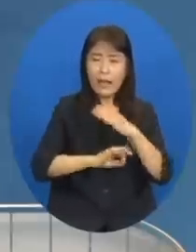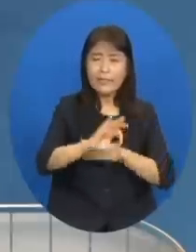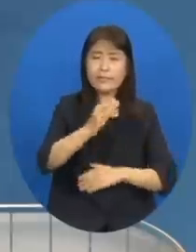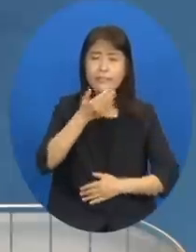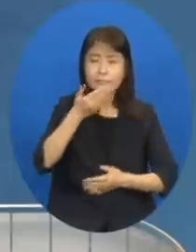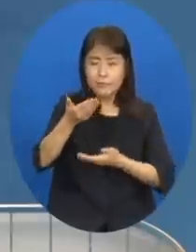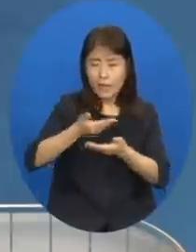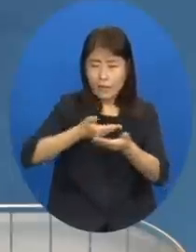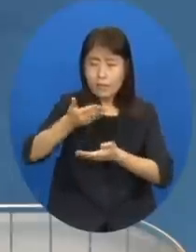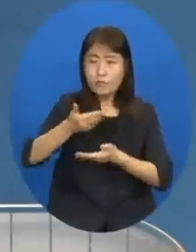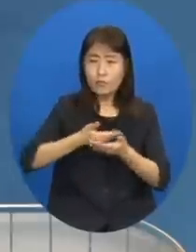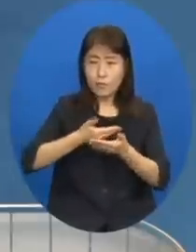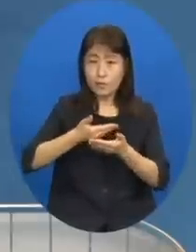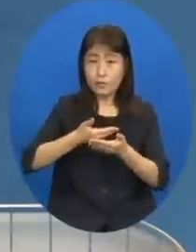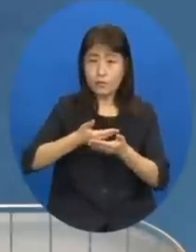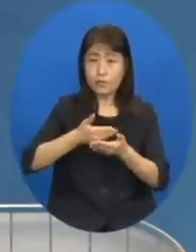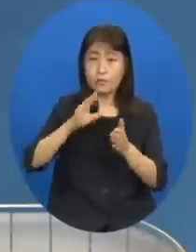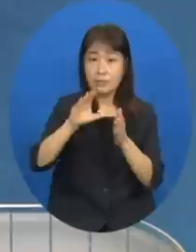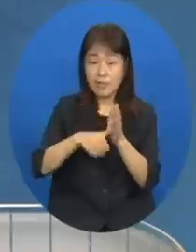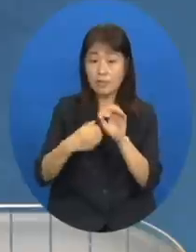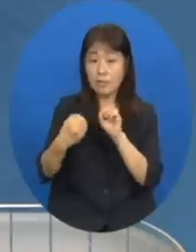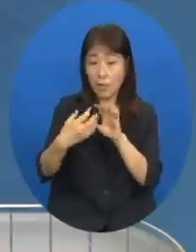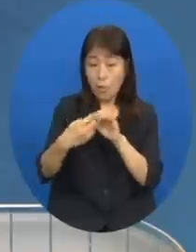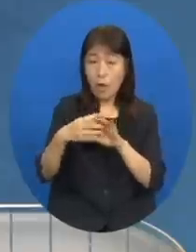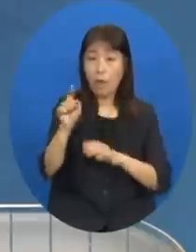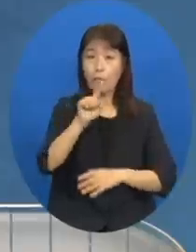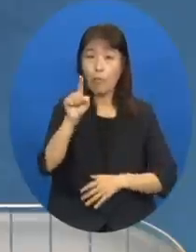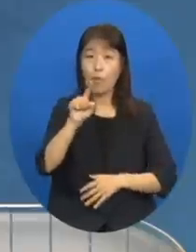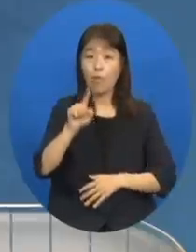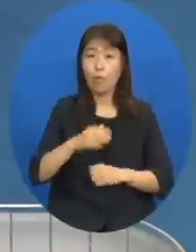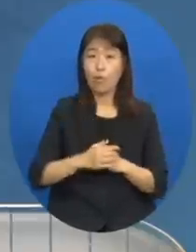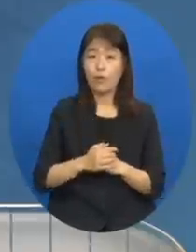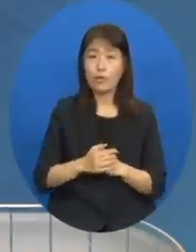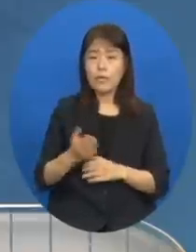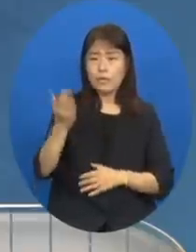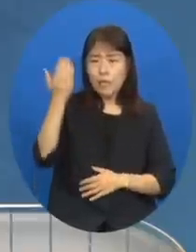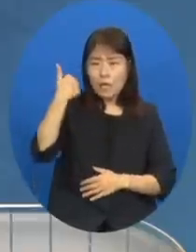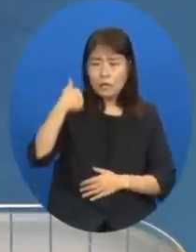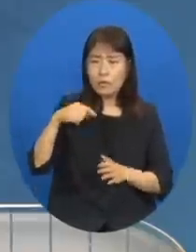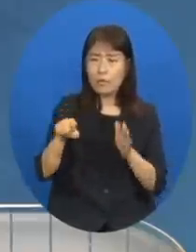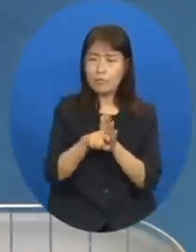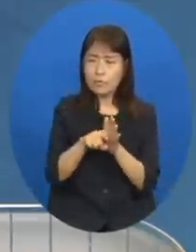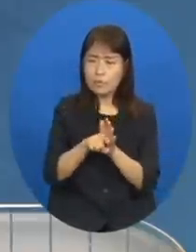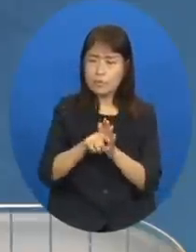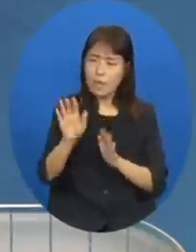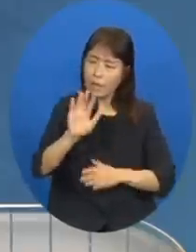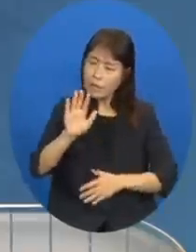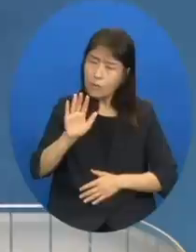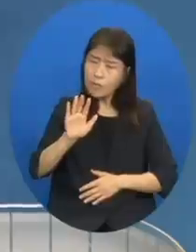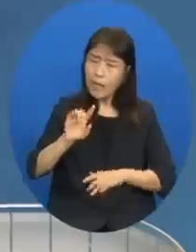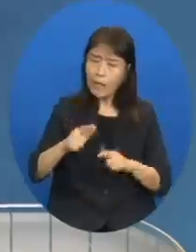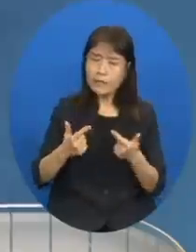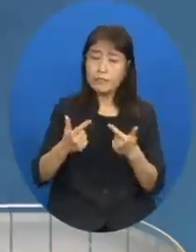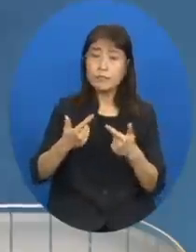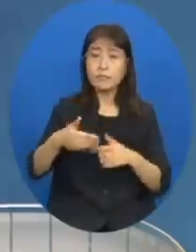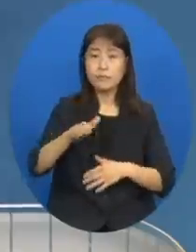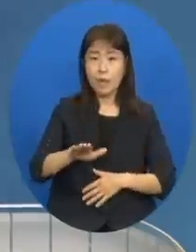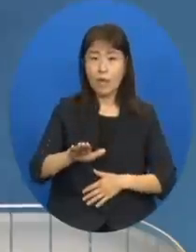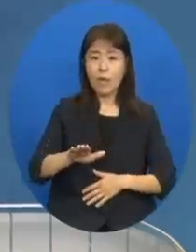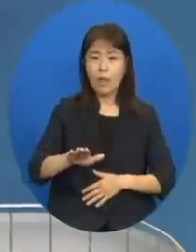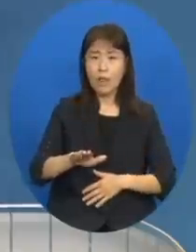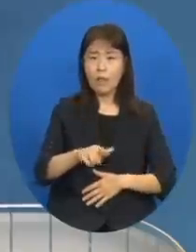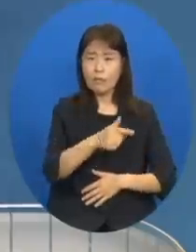그 목사님이 그렇게 말씀하세요 그 전에도 안 믿은 건 아니었는데 이번에 너무나